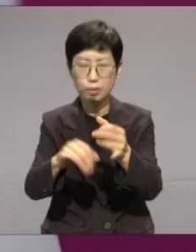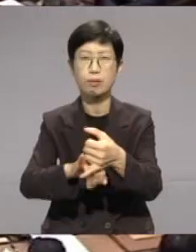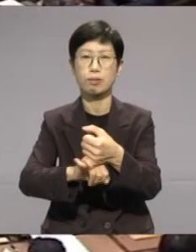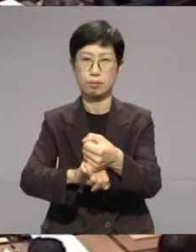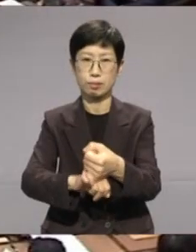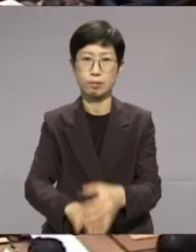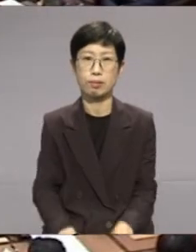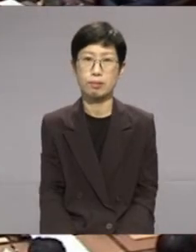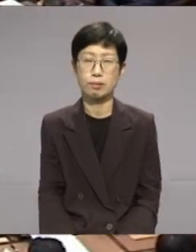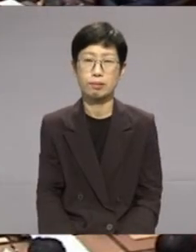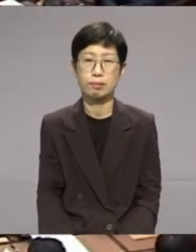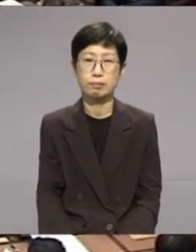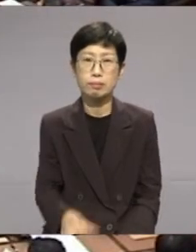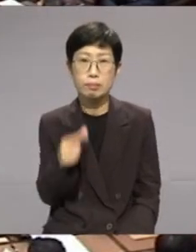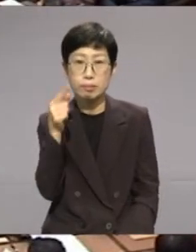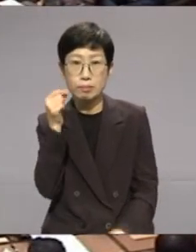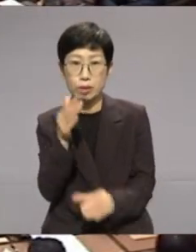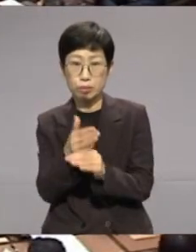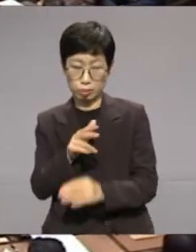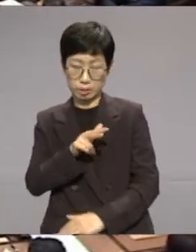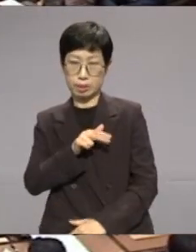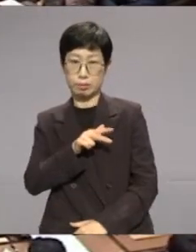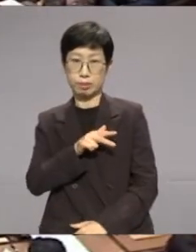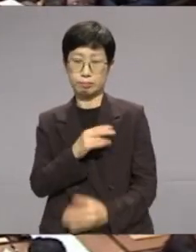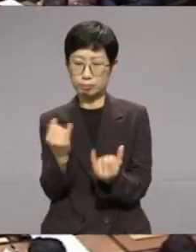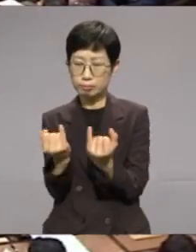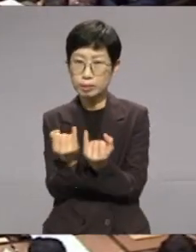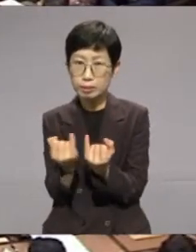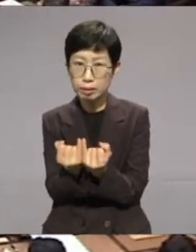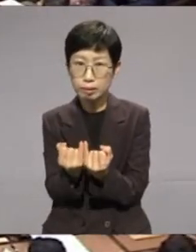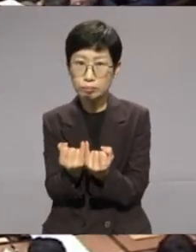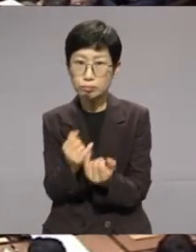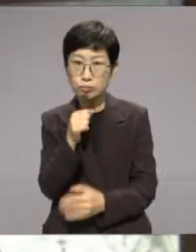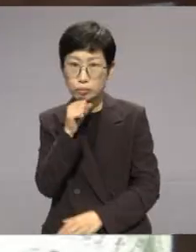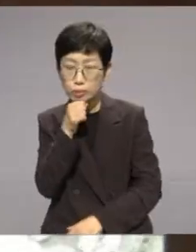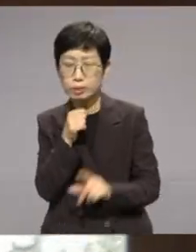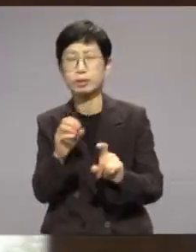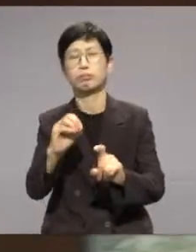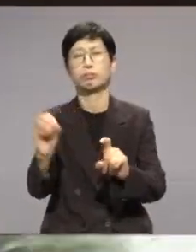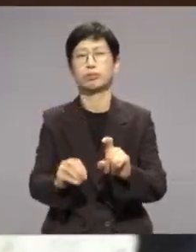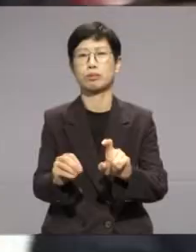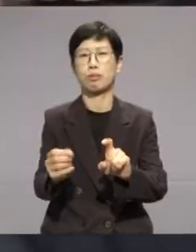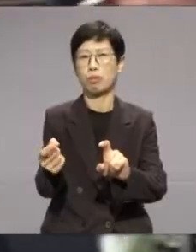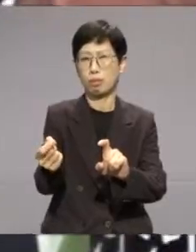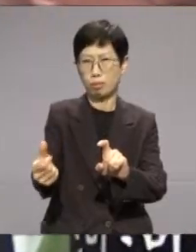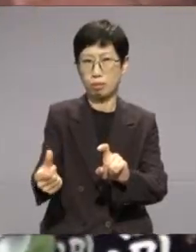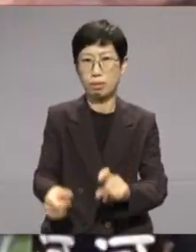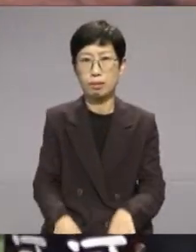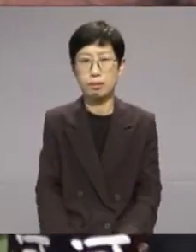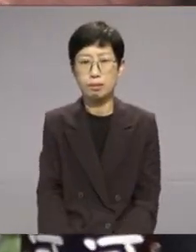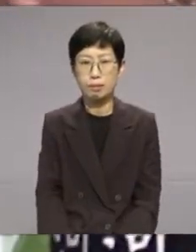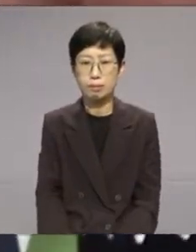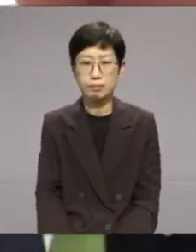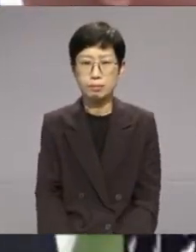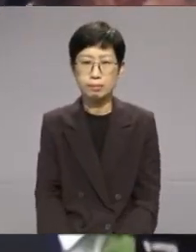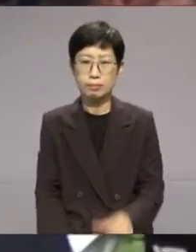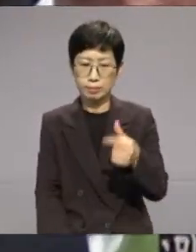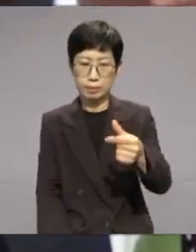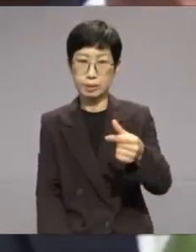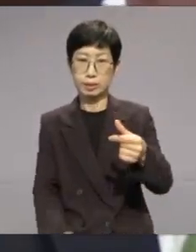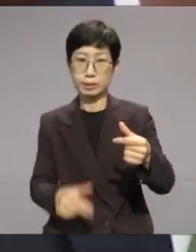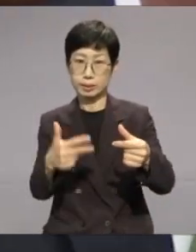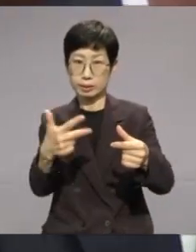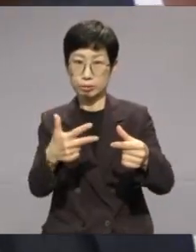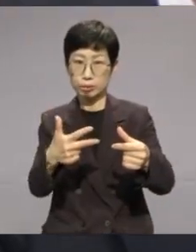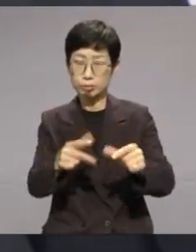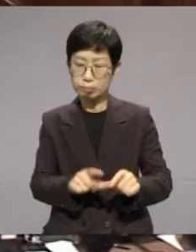どれだけ女性議員を新たに誕生させることができるか。 일본 중의원에서 여성이 차지하는 비율은 10%를 조금 넘습니다. G7 국가의